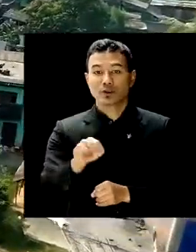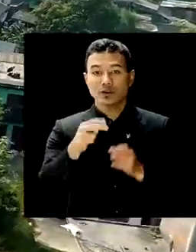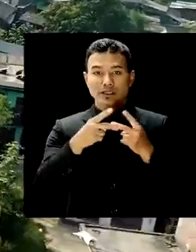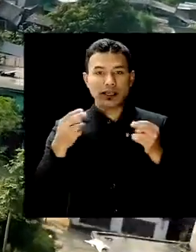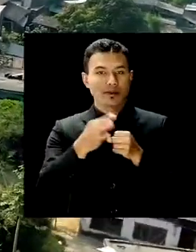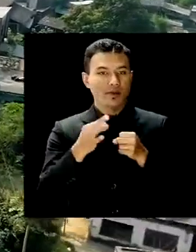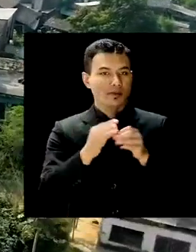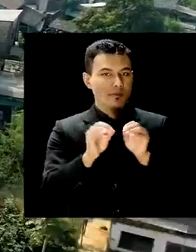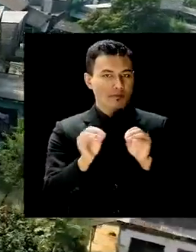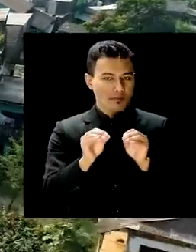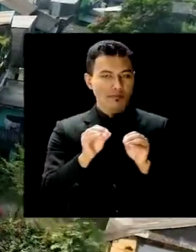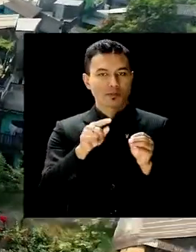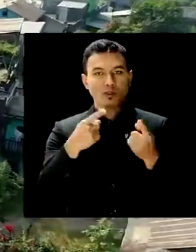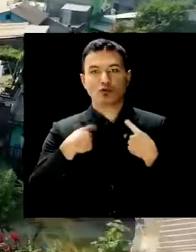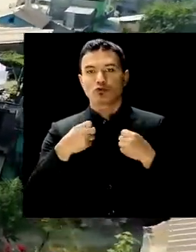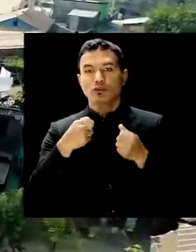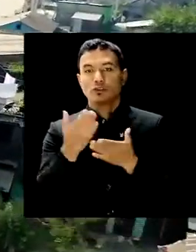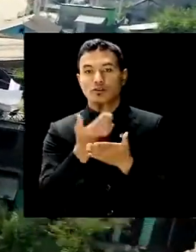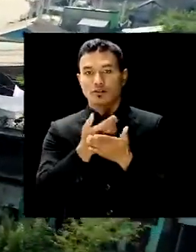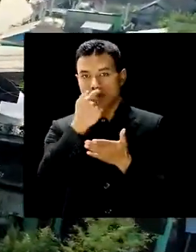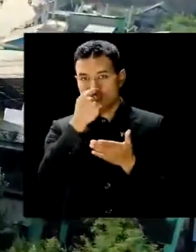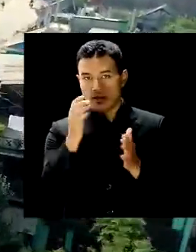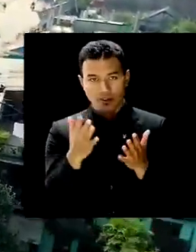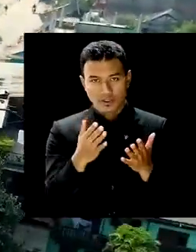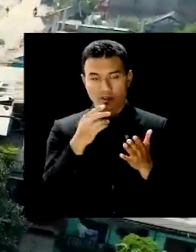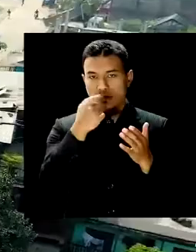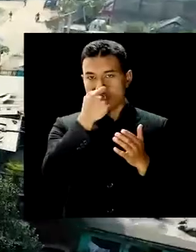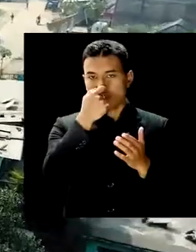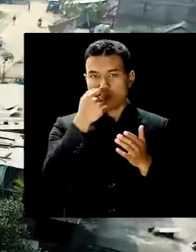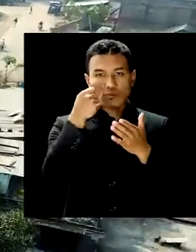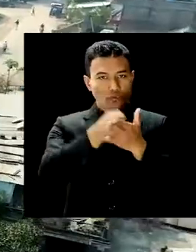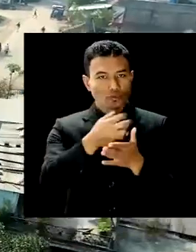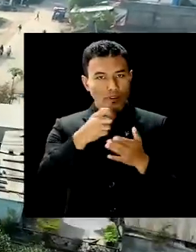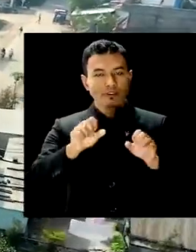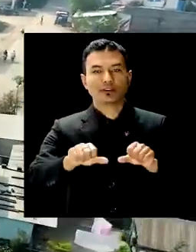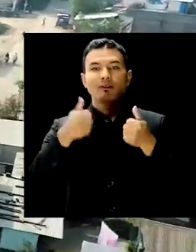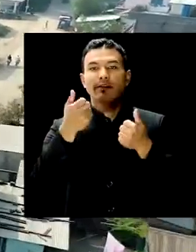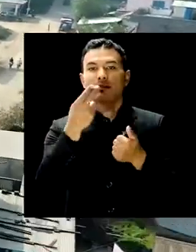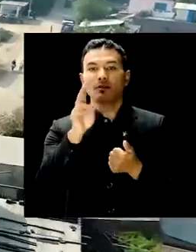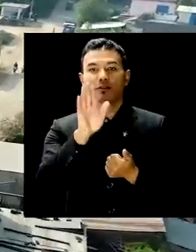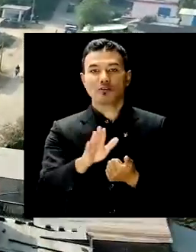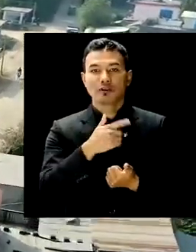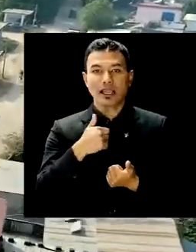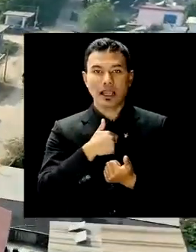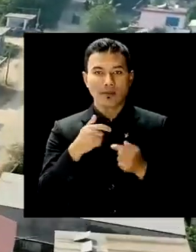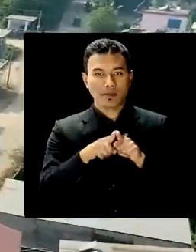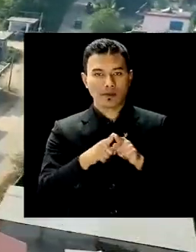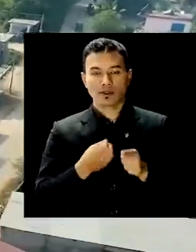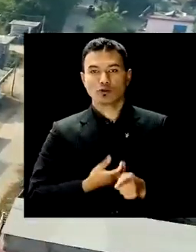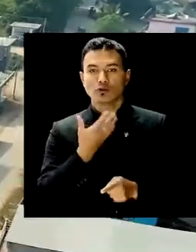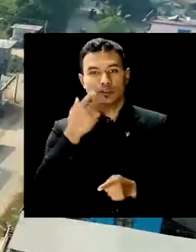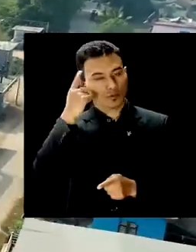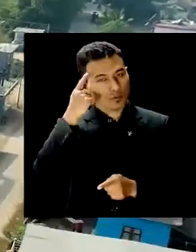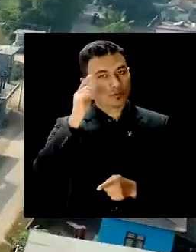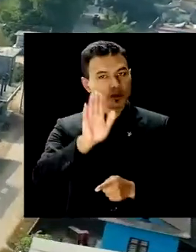व्यवस्था छैन, स्वास्थ्य संस्थाहरू उनीहरूको गाउँमा छैन, त्यो गाउँ गाउँमा पुग्नलाई सफल भएका छौँ। हामीलाई पनि एक किसिमले खुसीको अनुभूति हुन्छ,